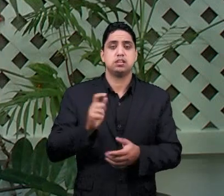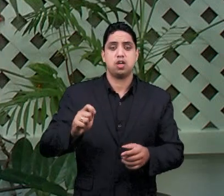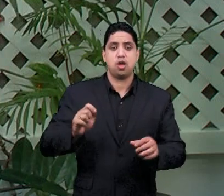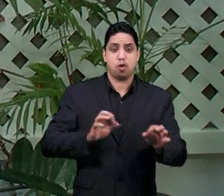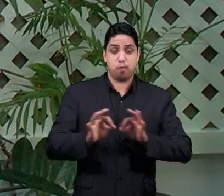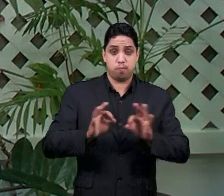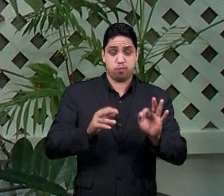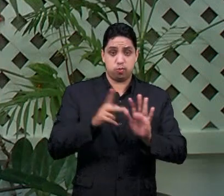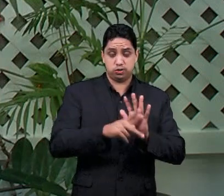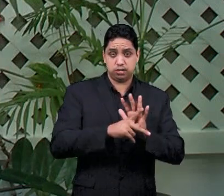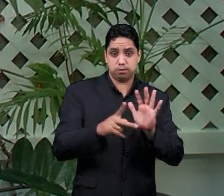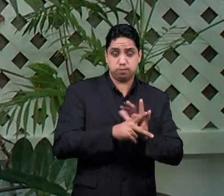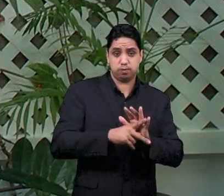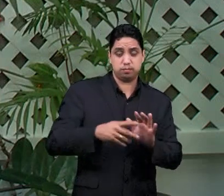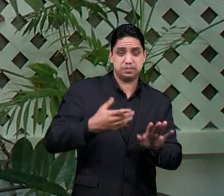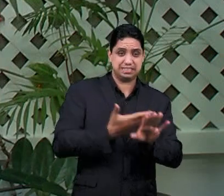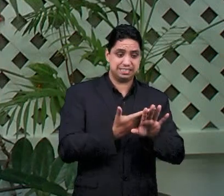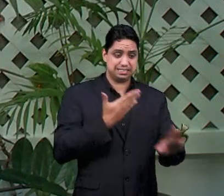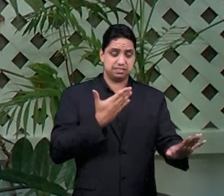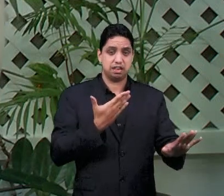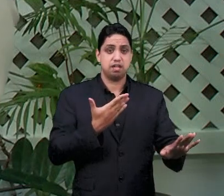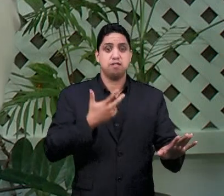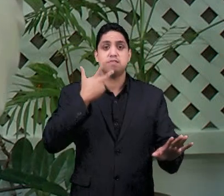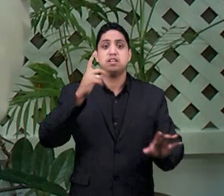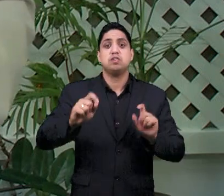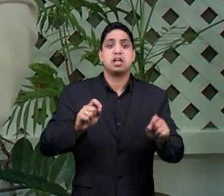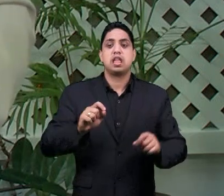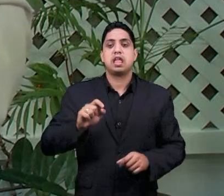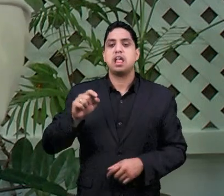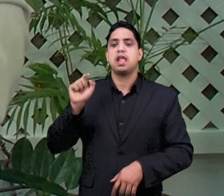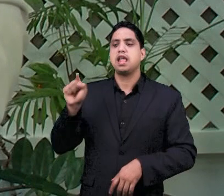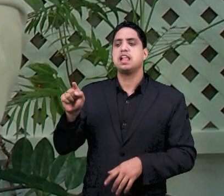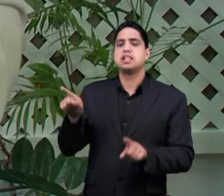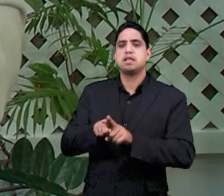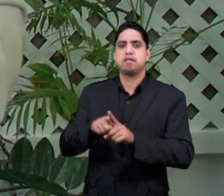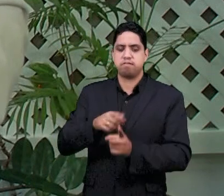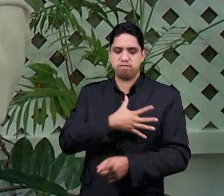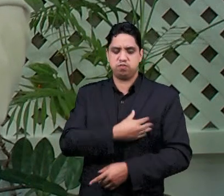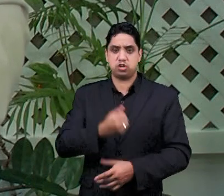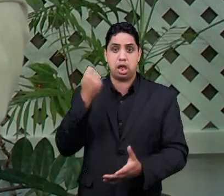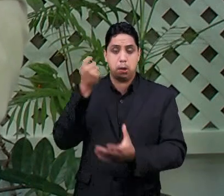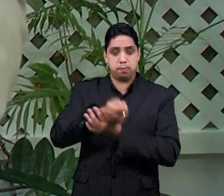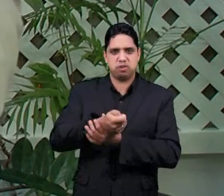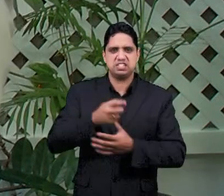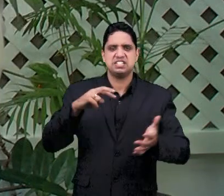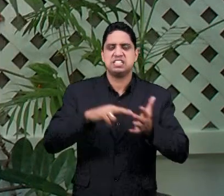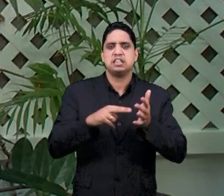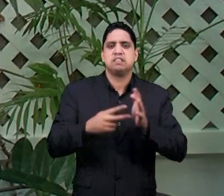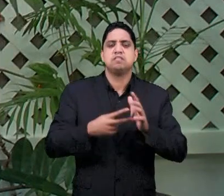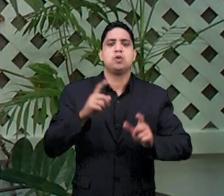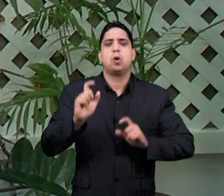sanctification, quelques-uns ont mis, celui-ci est aussi fils d'Abraham, en voulant dire